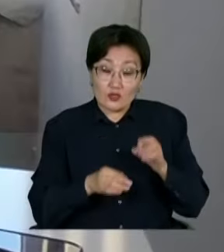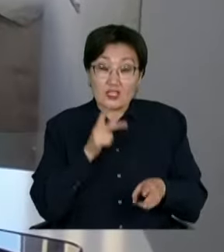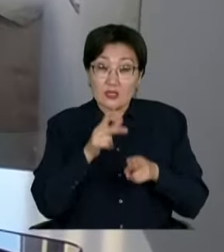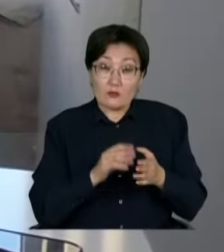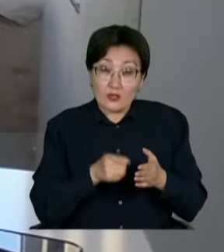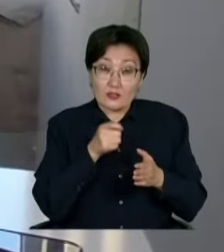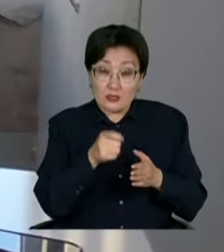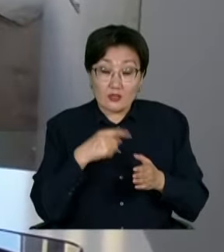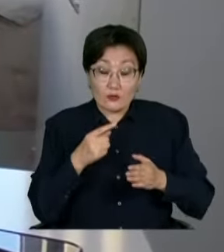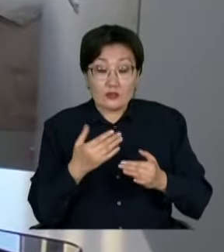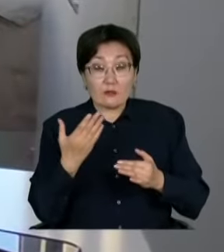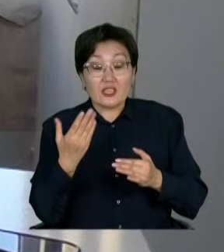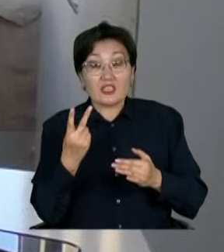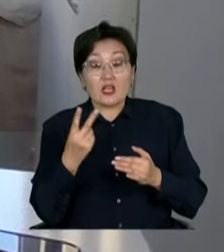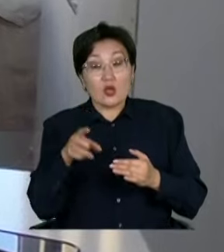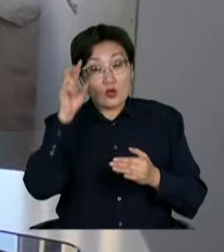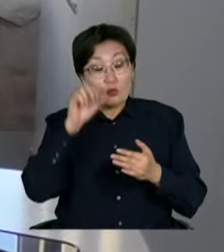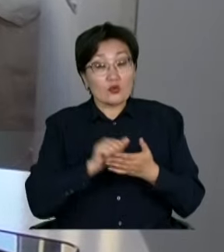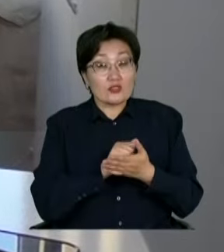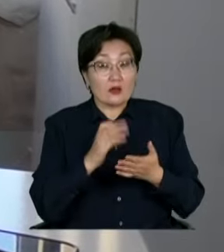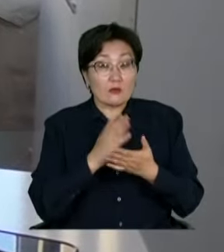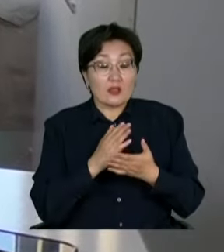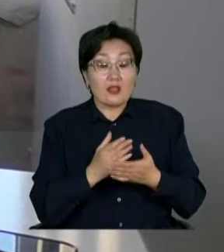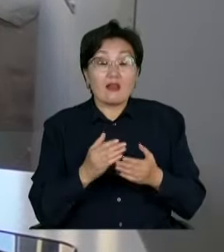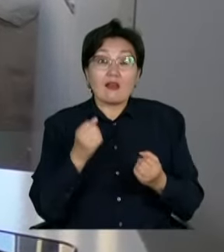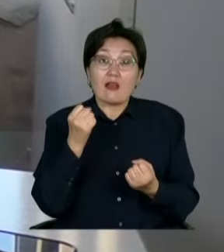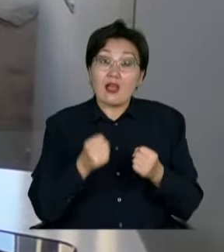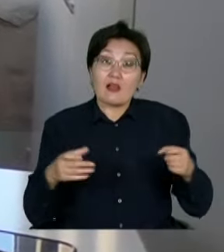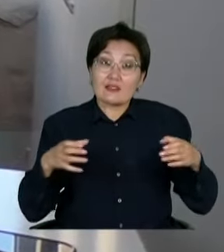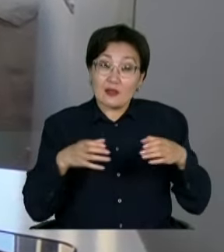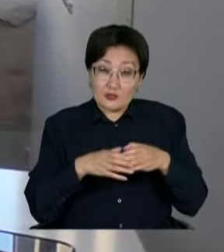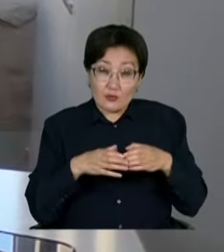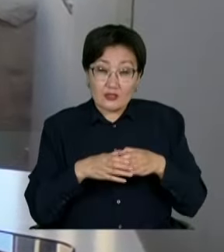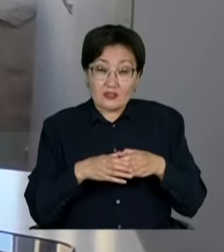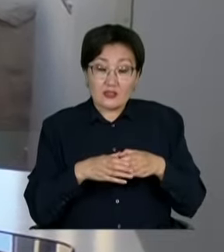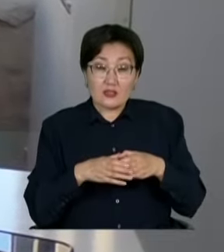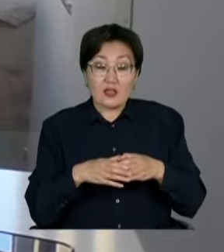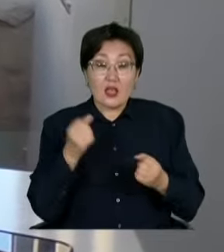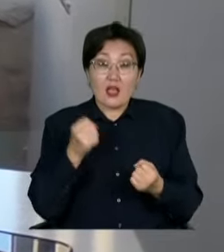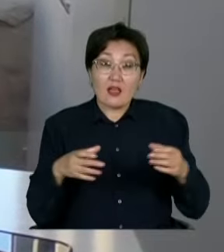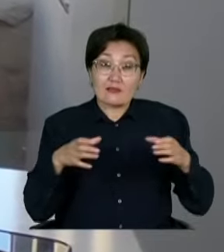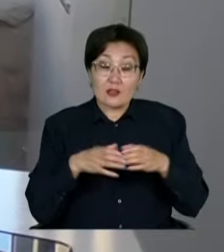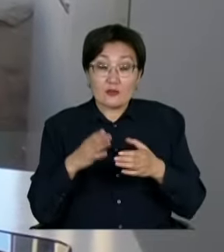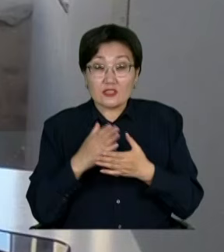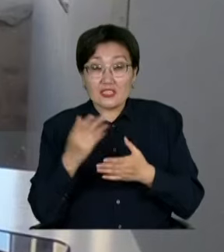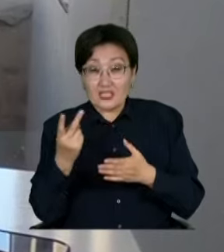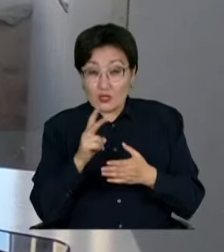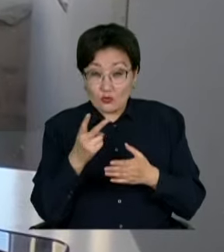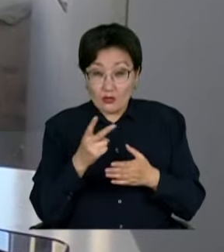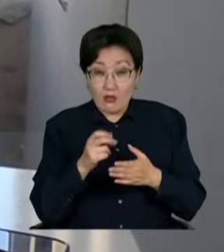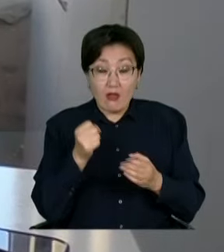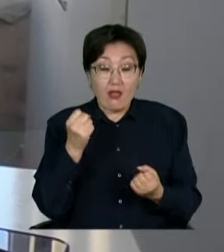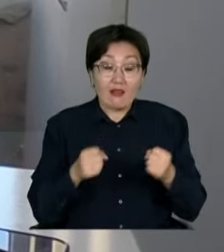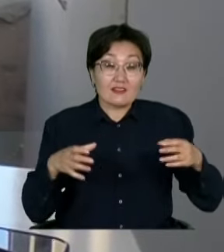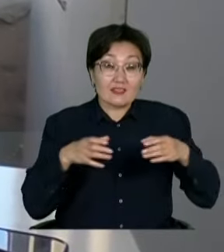айтады. Бұл жерде екі көз акті бар. Бұл автобекет стасы бар. Келесі қыздан енді автобекет стасы бар. Екеуі бұл автобекет